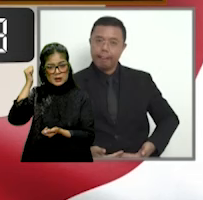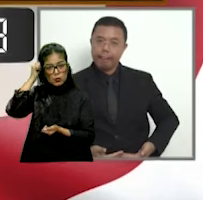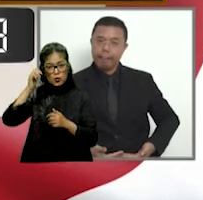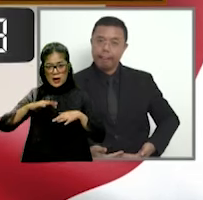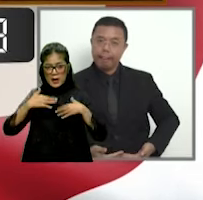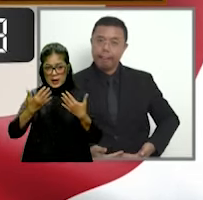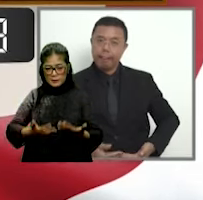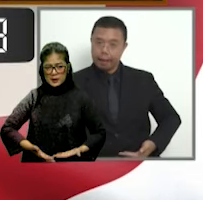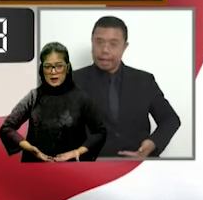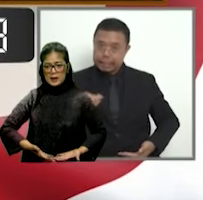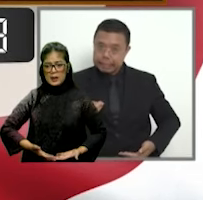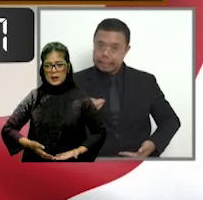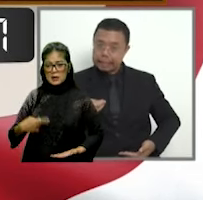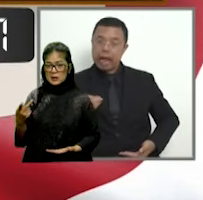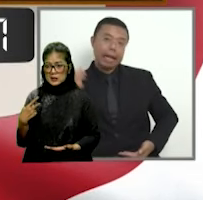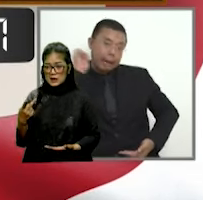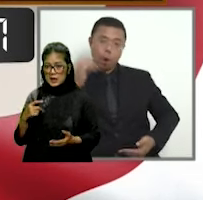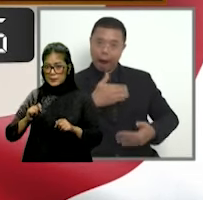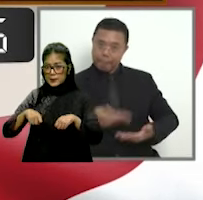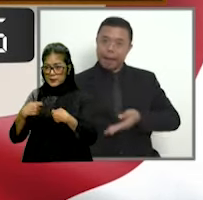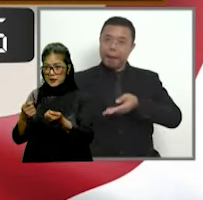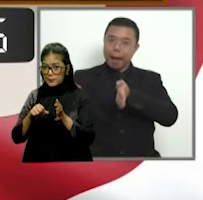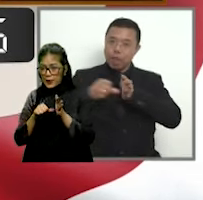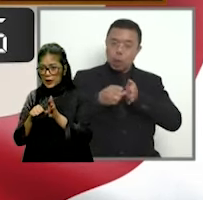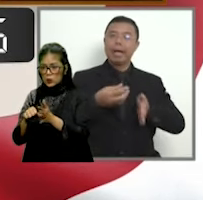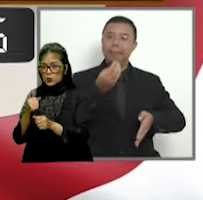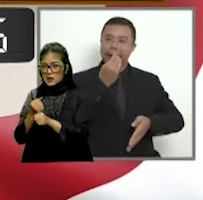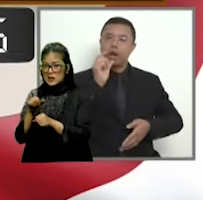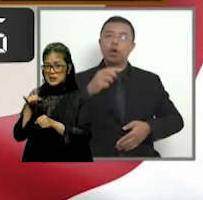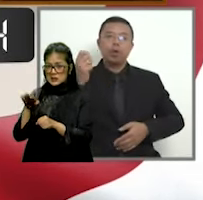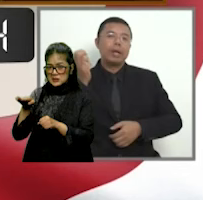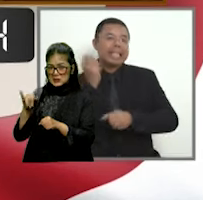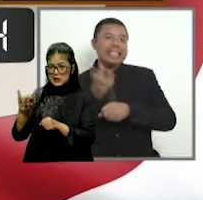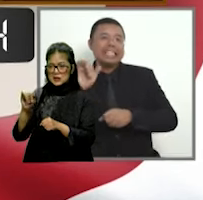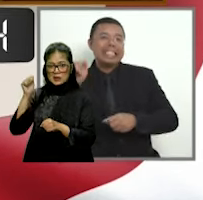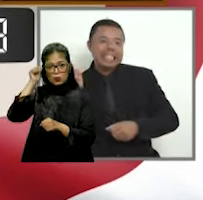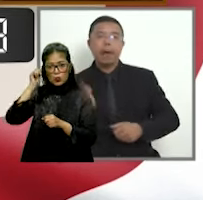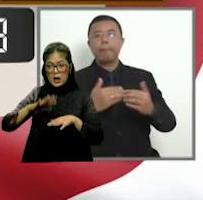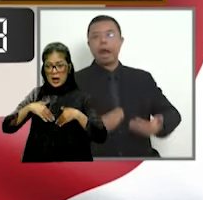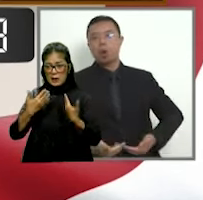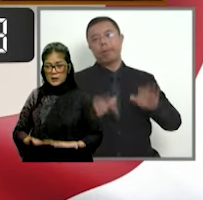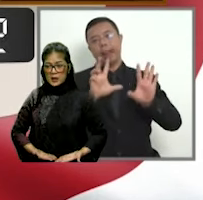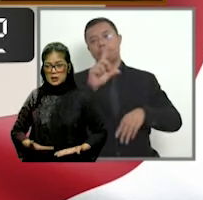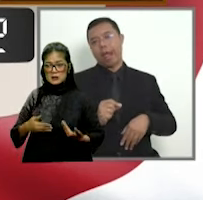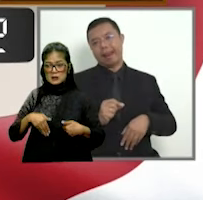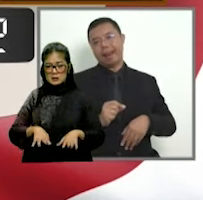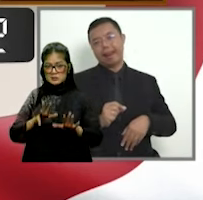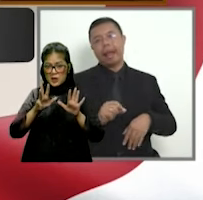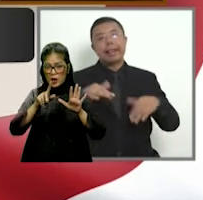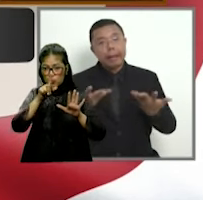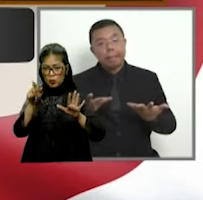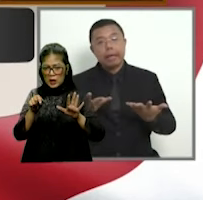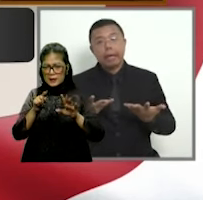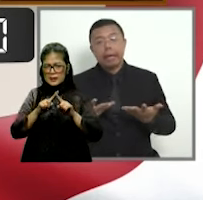hamil kita beri bantuan gizi ibu yang sedang hamil karena dia mengandung 9 bulan tapi